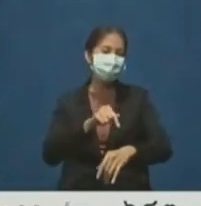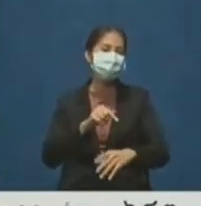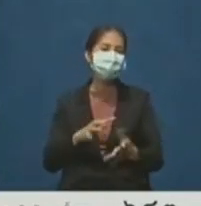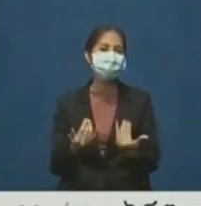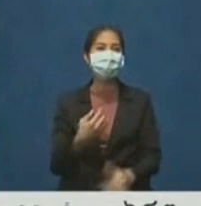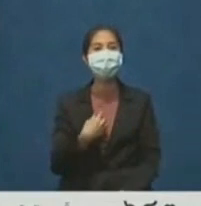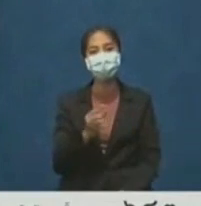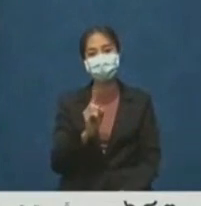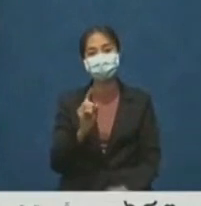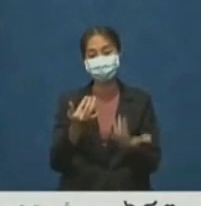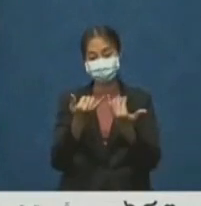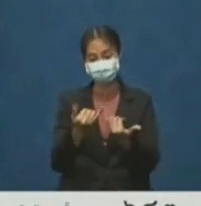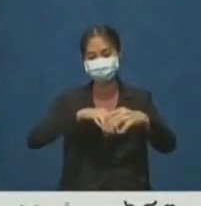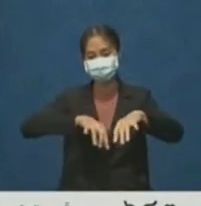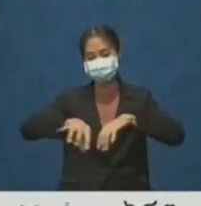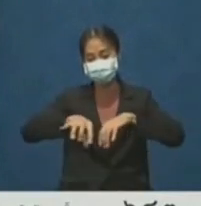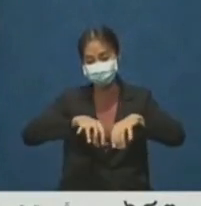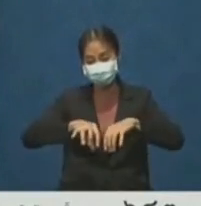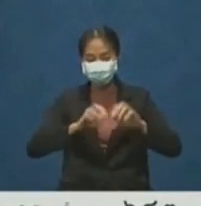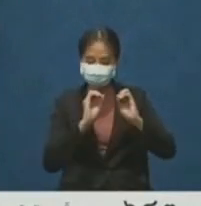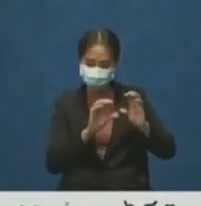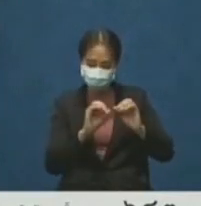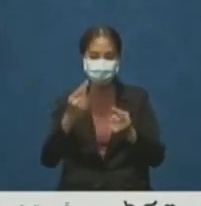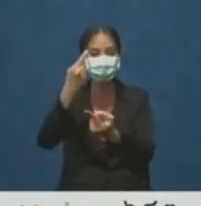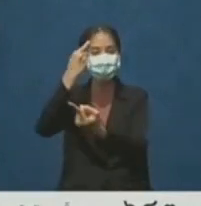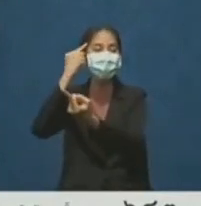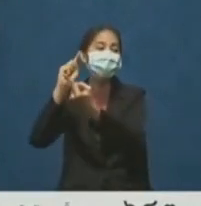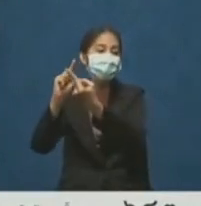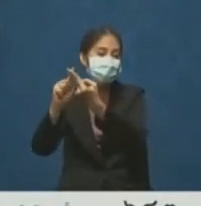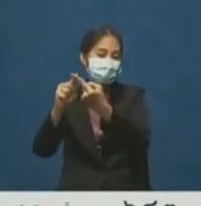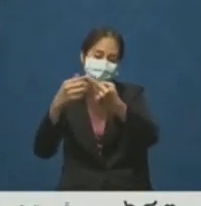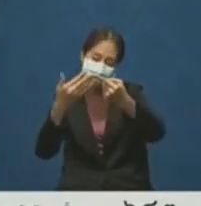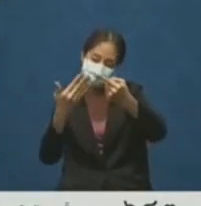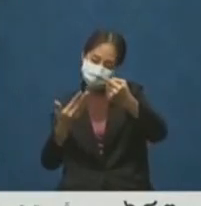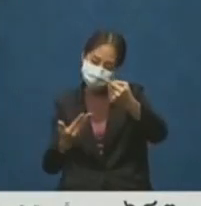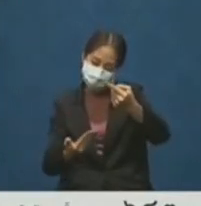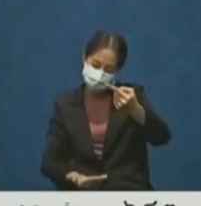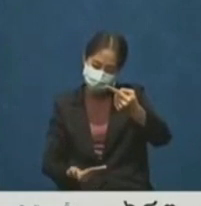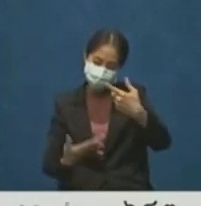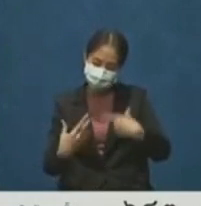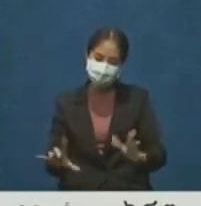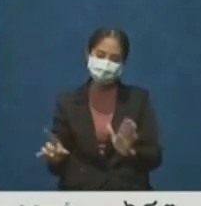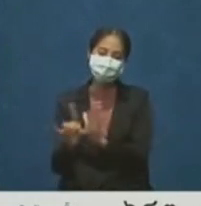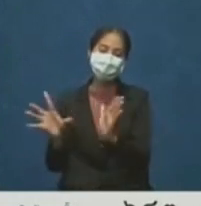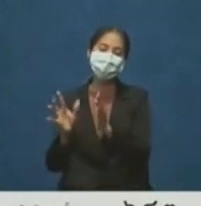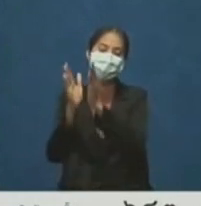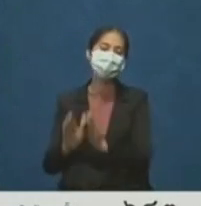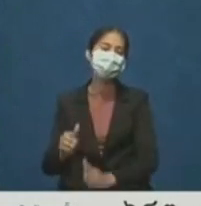ลองได้ดูนะครับการจัดการศึกษาเนี่ยมีวัตถุประสงค์ดัดๆมาตลอดจนเป็นคน